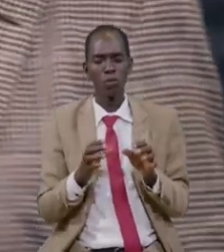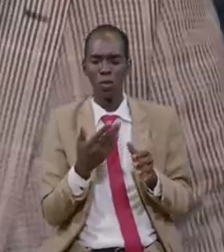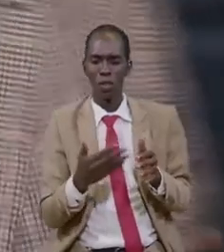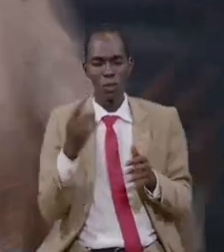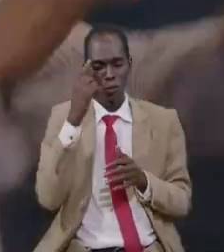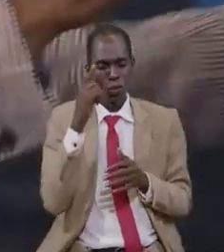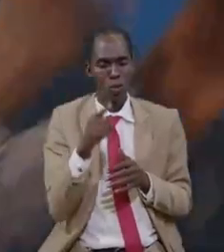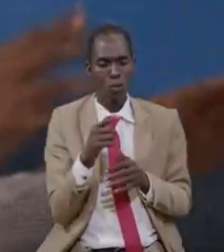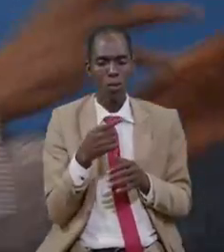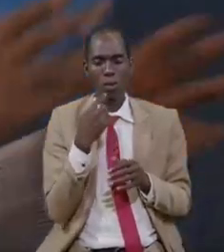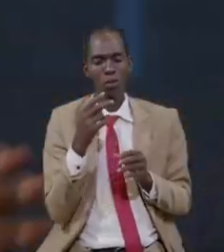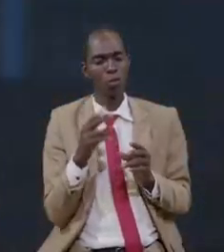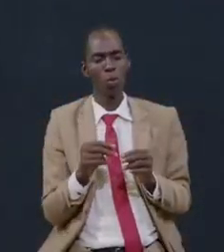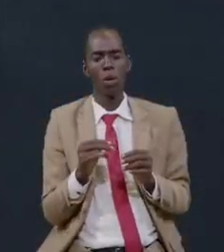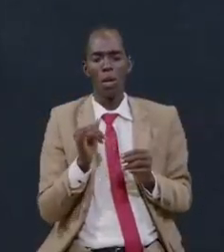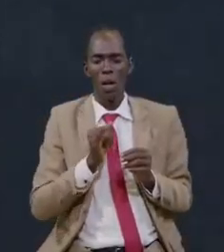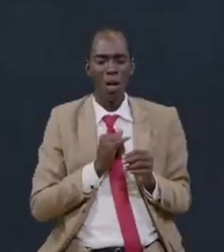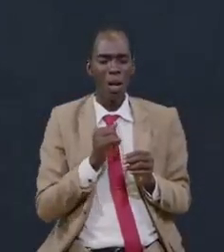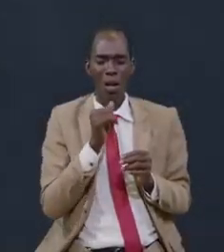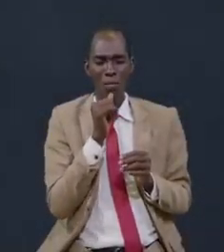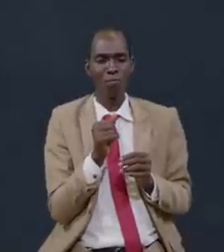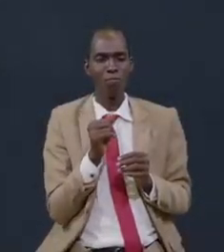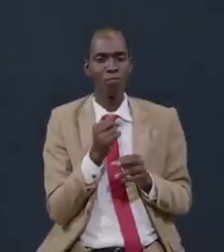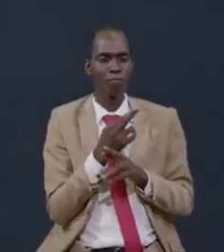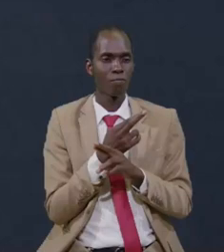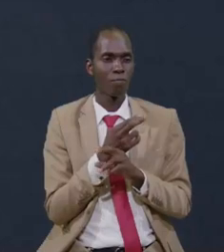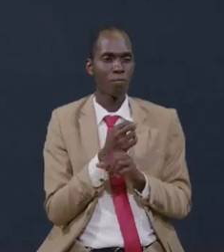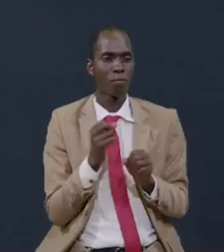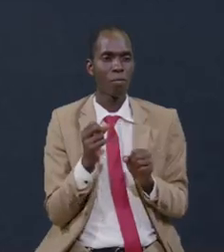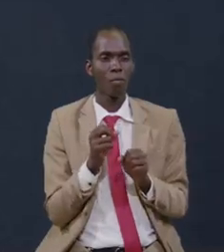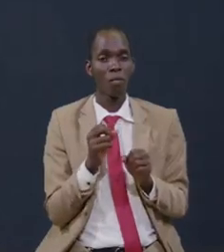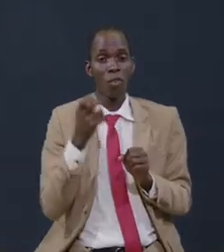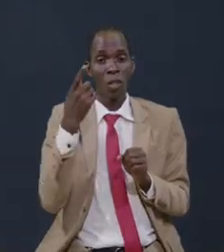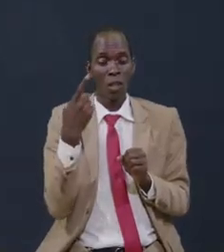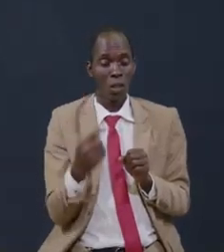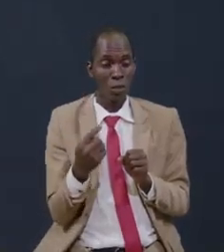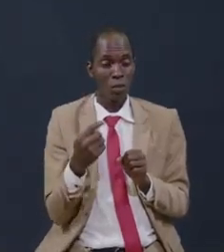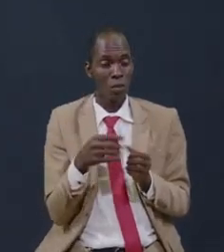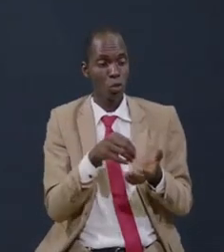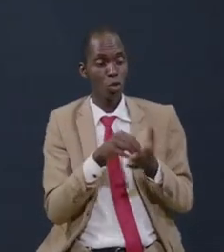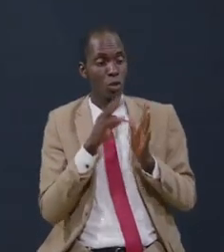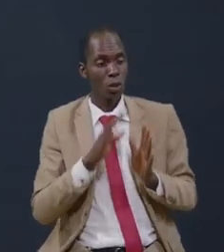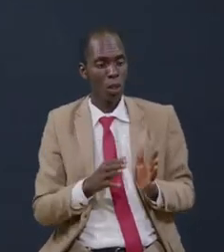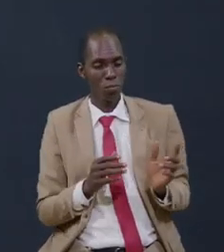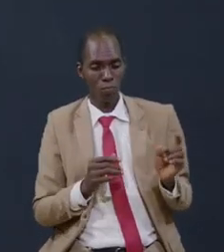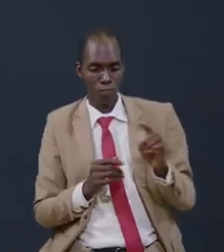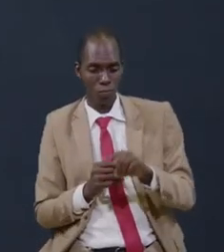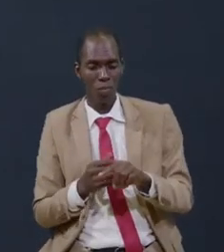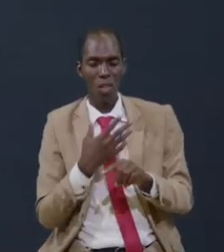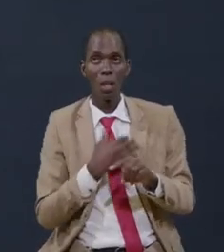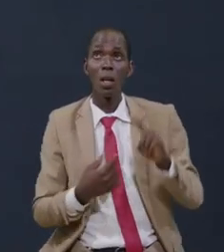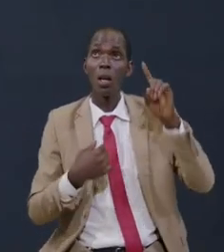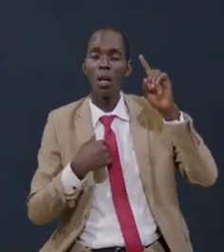peut racheter personne. Le fondateur là-bas, viens ici. Et je vais te racheter.